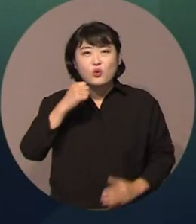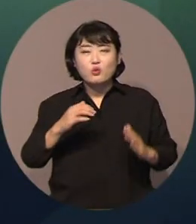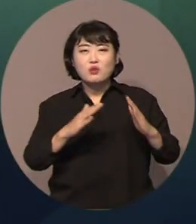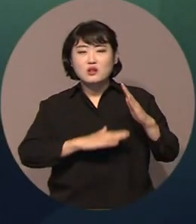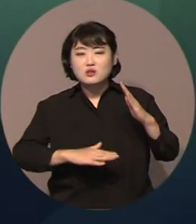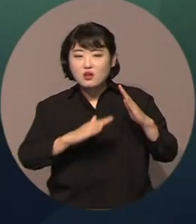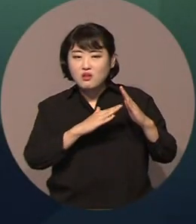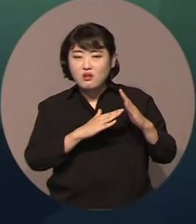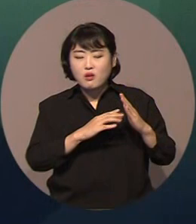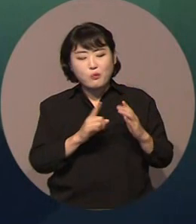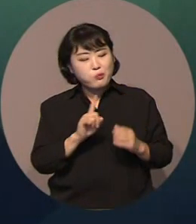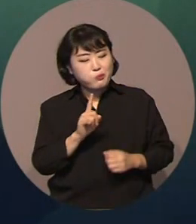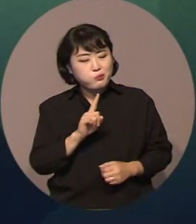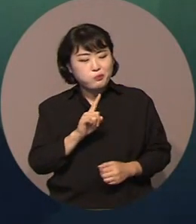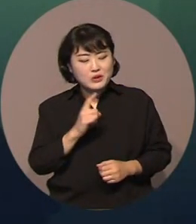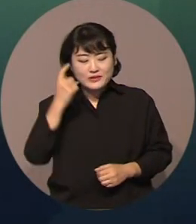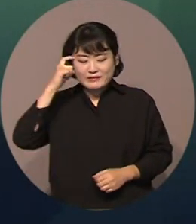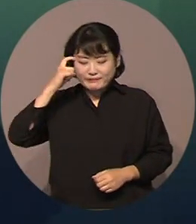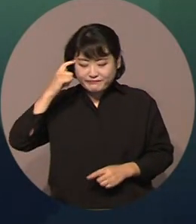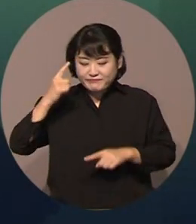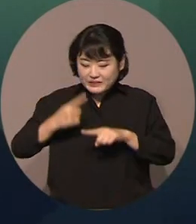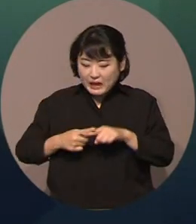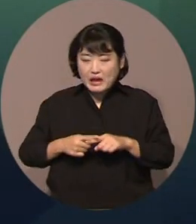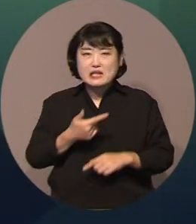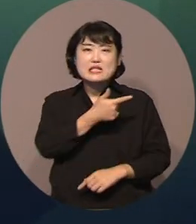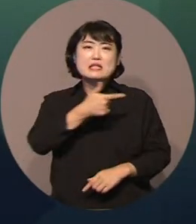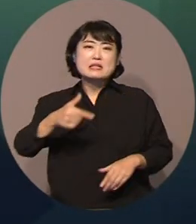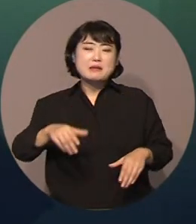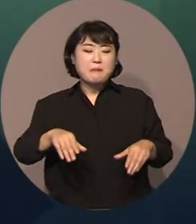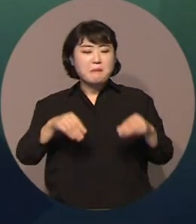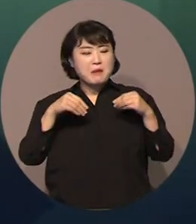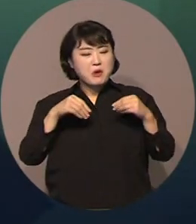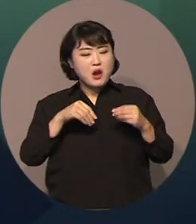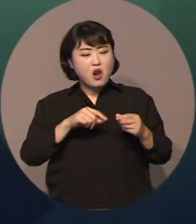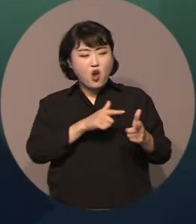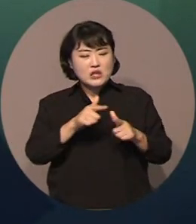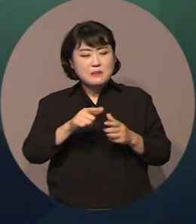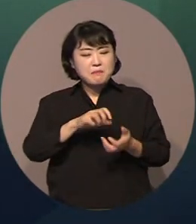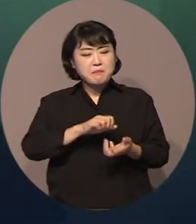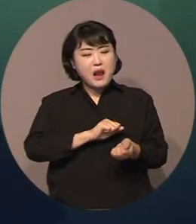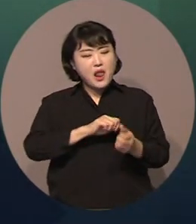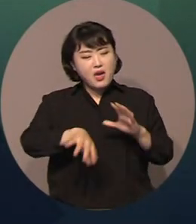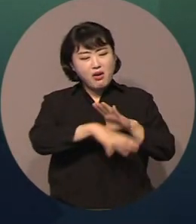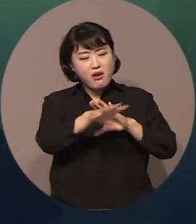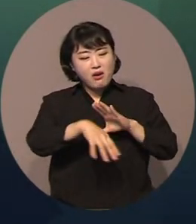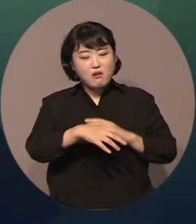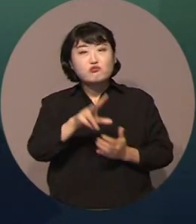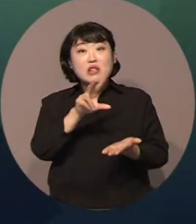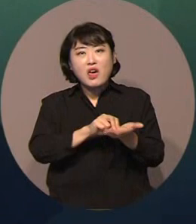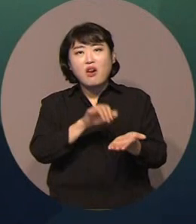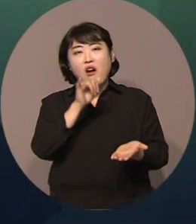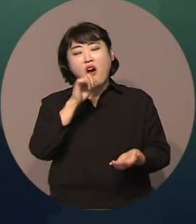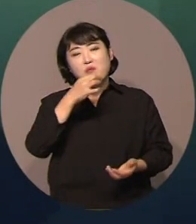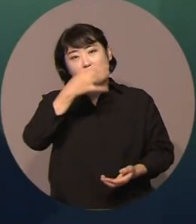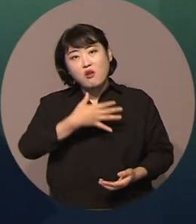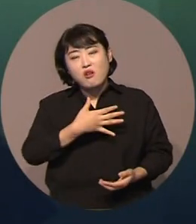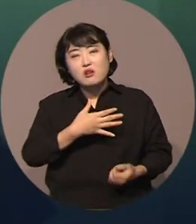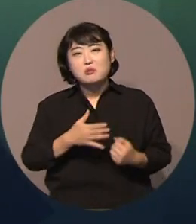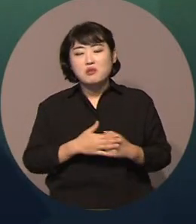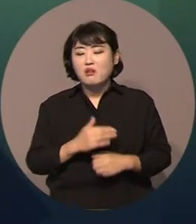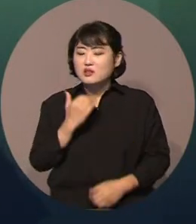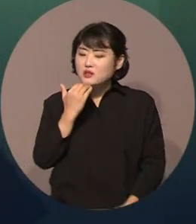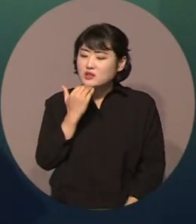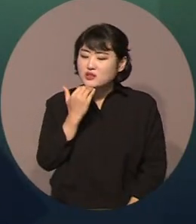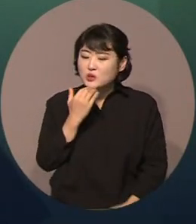무언가를 생각해 보다가 대형 빨래가 큰 문제점이라는 것을 알게 되었어요. 시간이 길어져서 기다린 시간